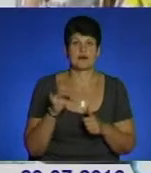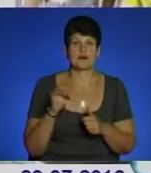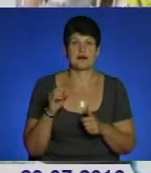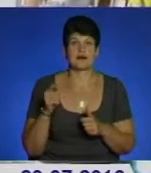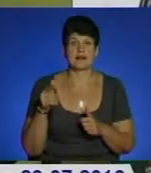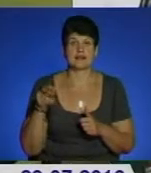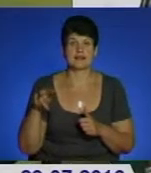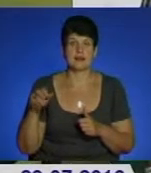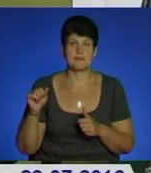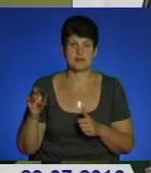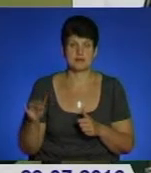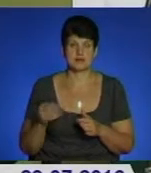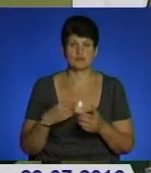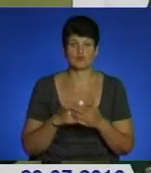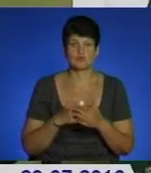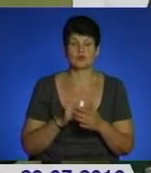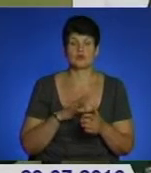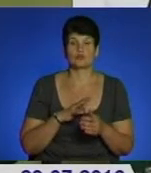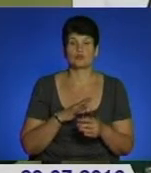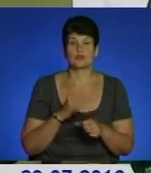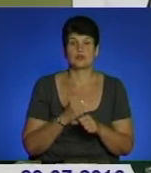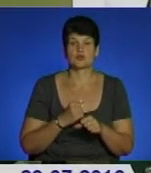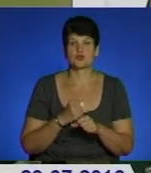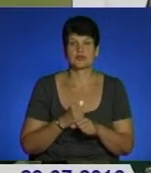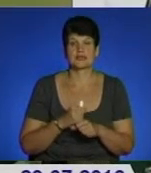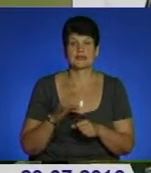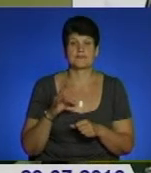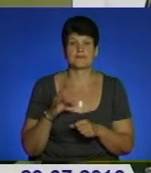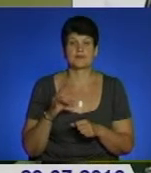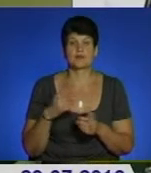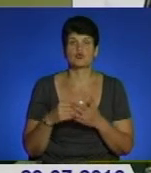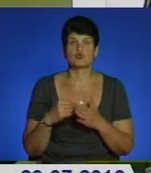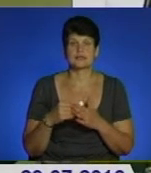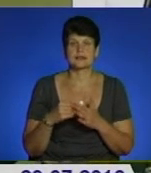бюджет. Був напрацьований бюджетний регламент, який по факту